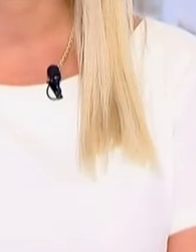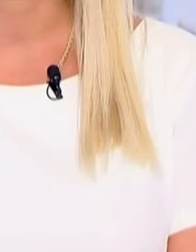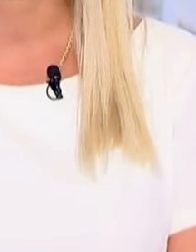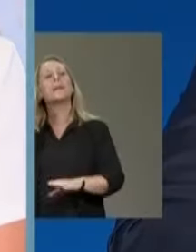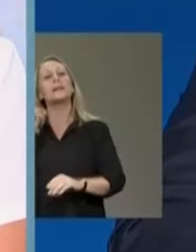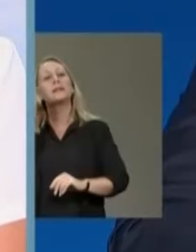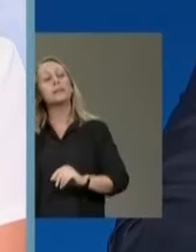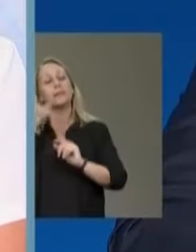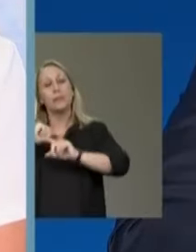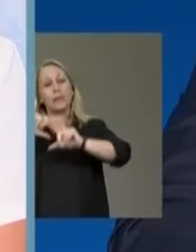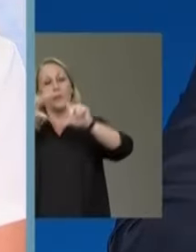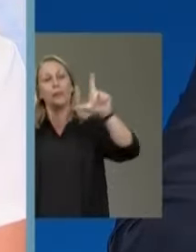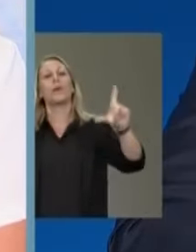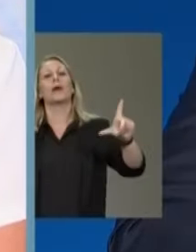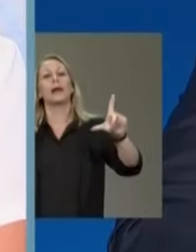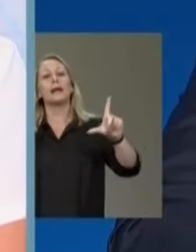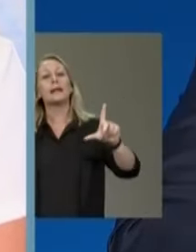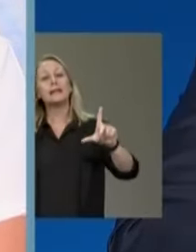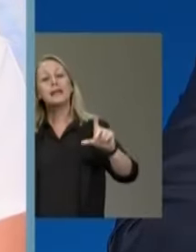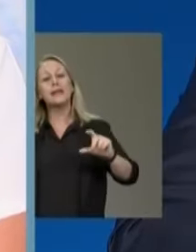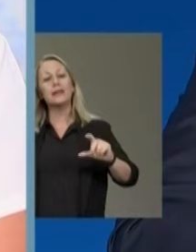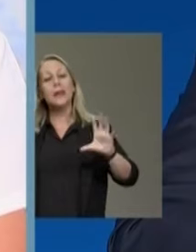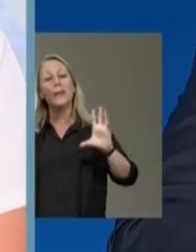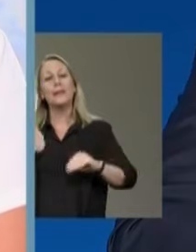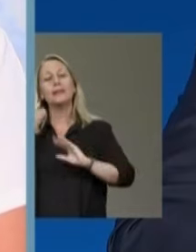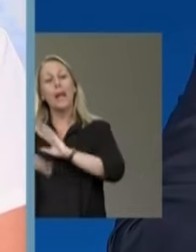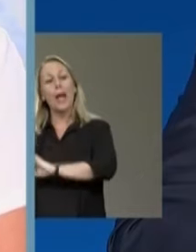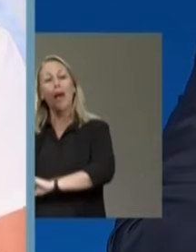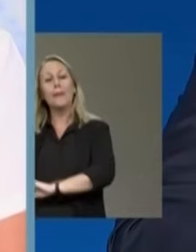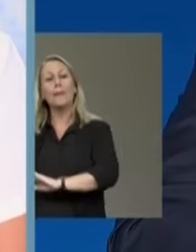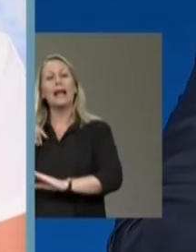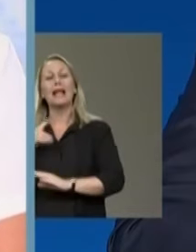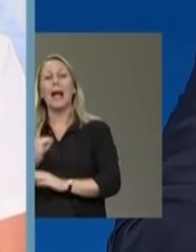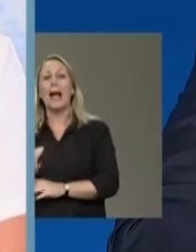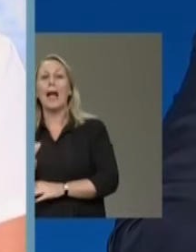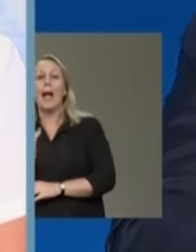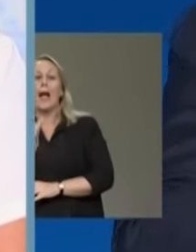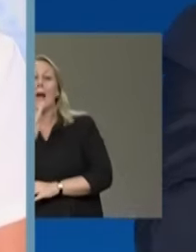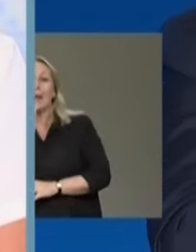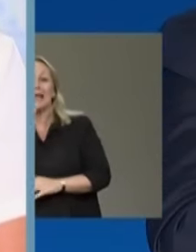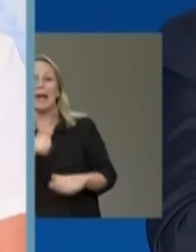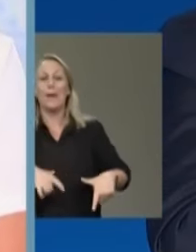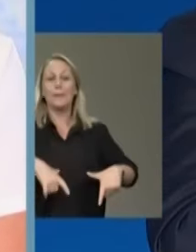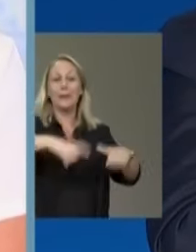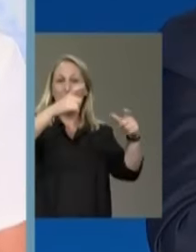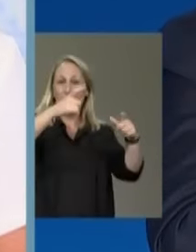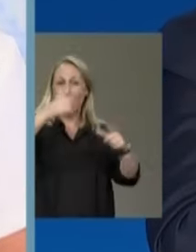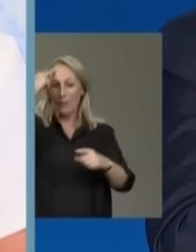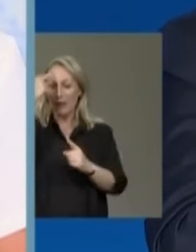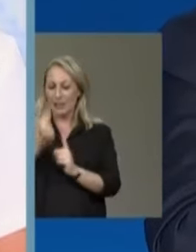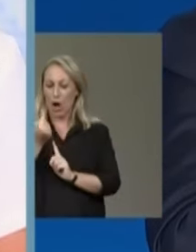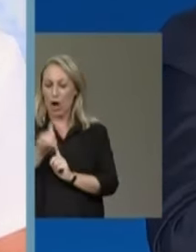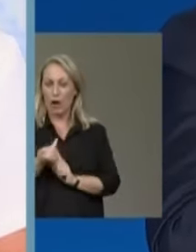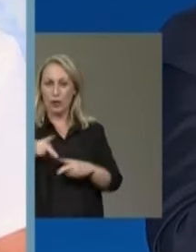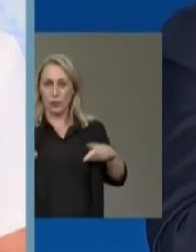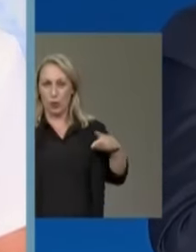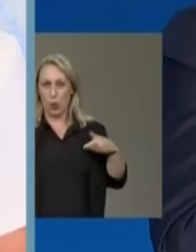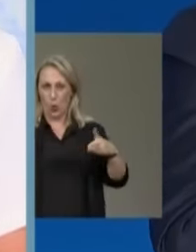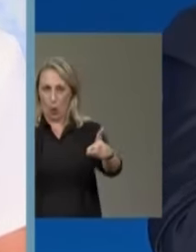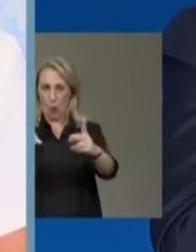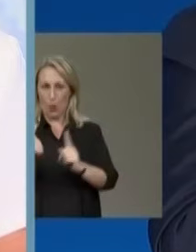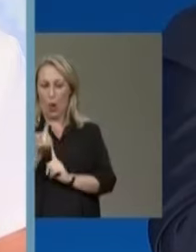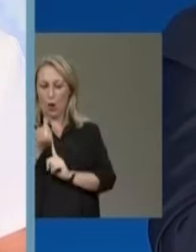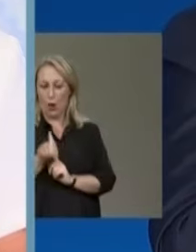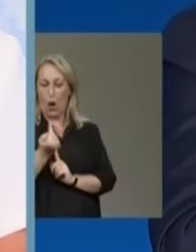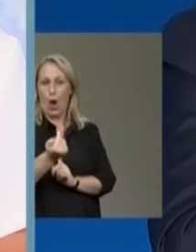Ναι, δεν θα μπορούσε να λείπει φυσικά από τις ερωτήσεις αυτό το πολύ σημαντικό θέμα για τη χώρα μας. Όπως είπε χαρακτηριστικά, δεν